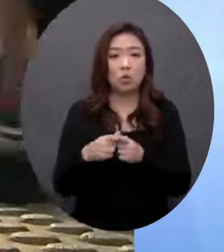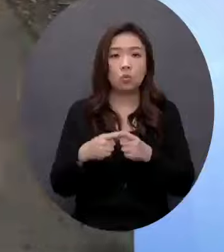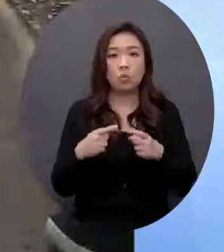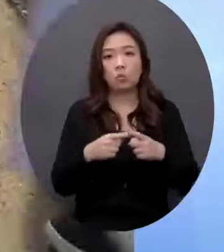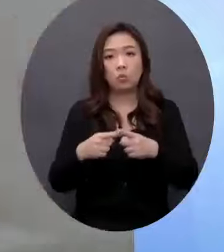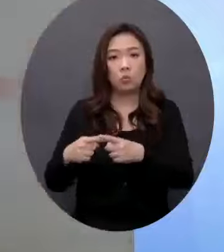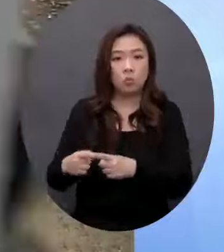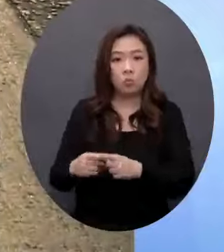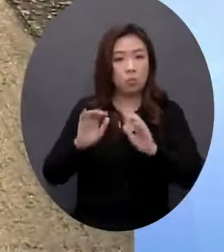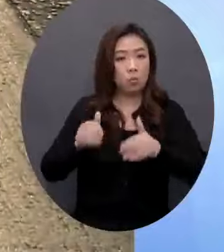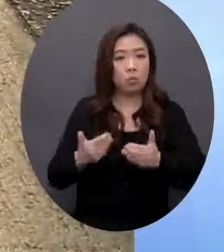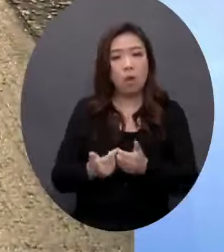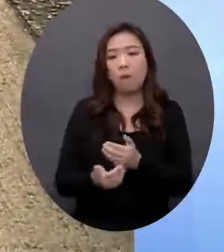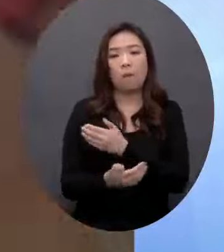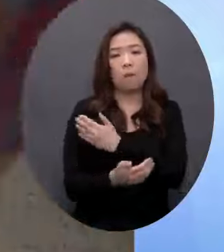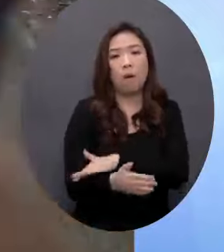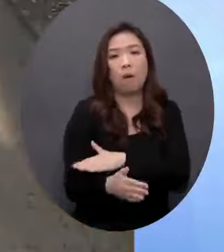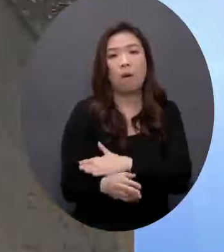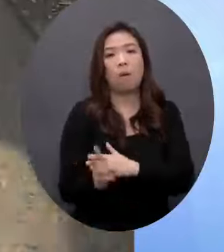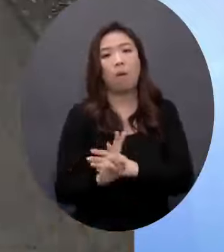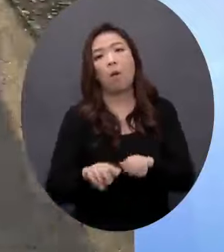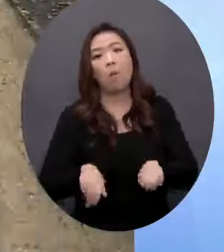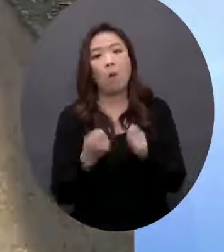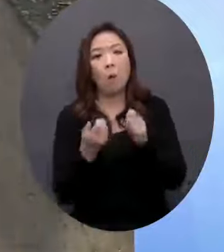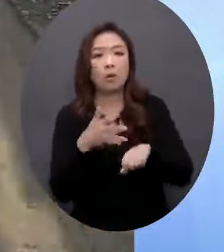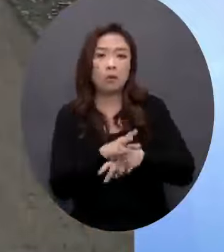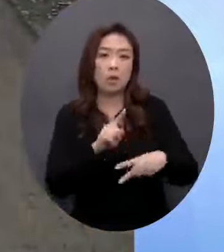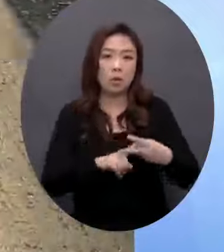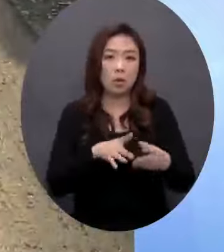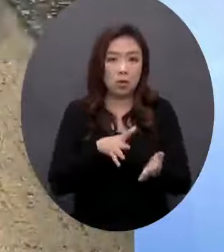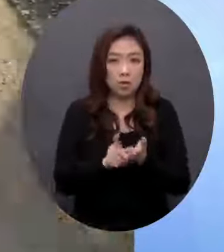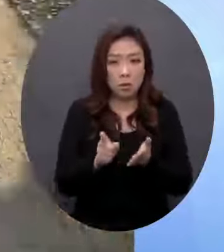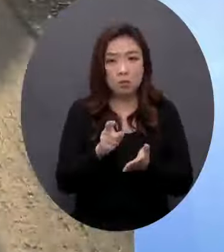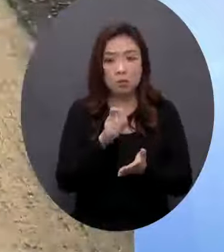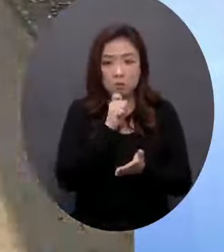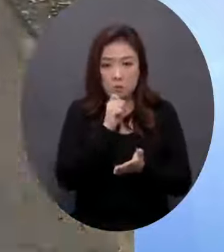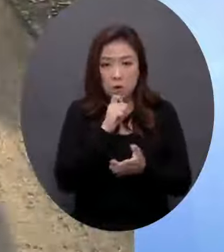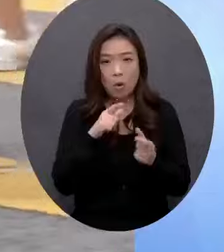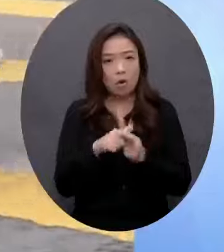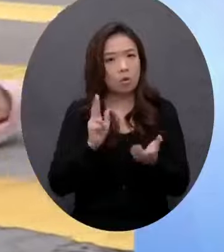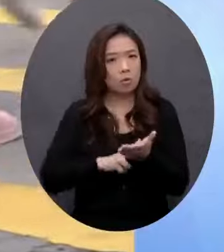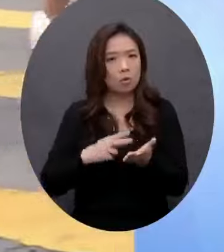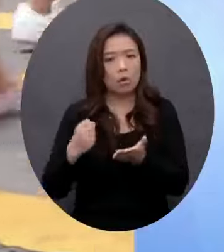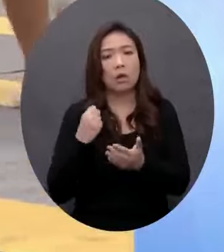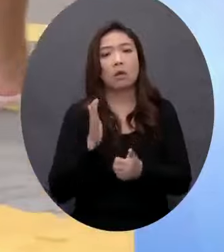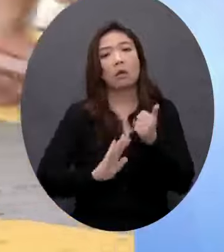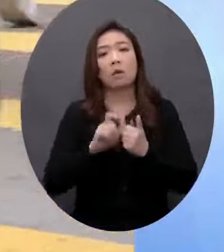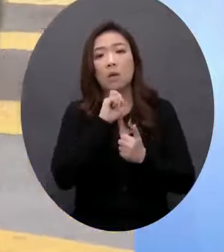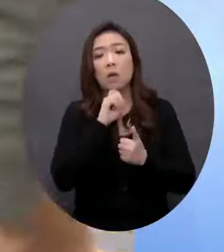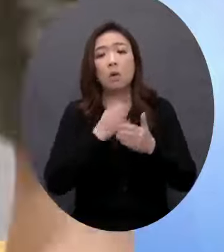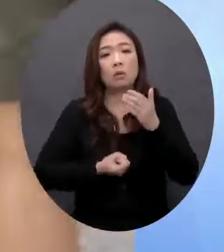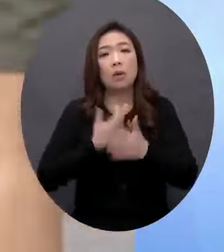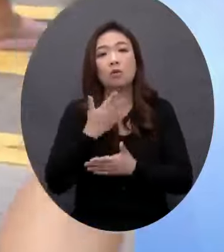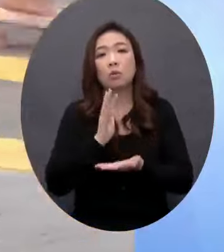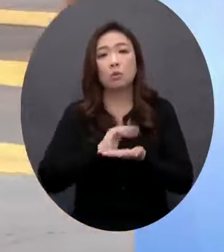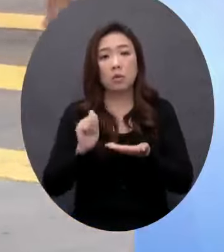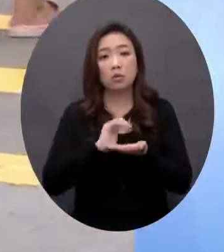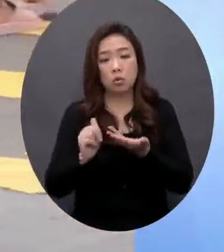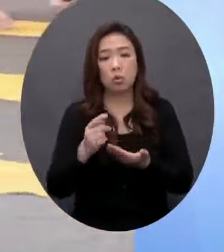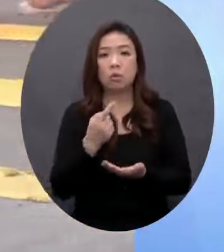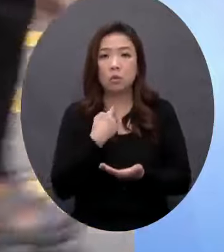顾，亦都损害了社工的专业性和公信力。所以我提出很清晰了，有必